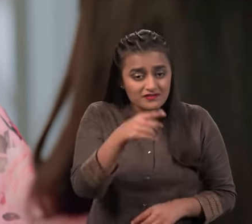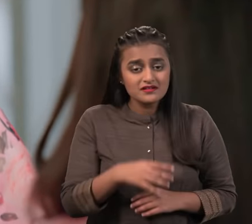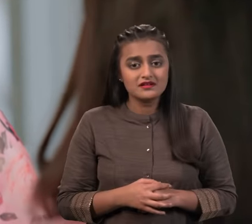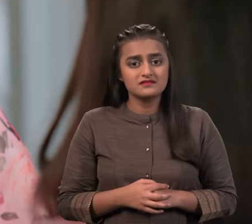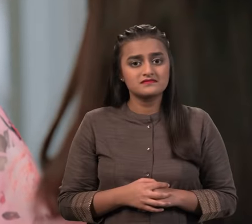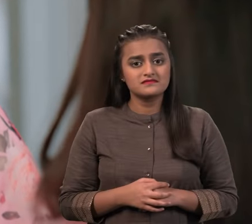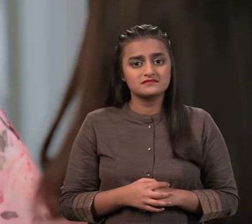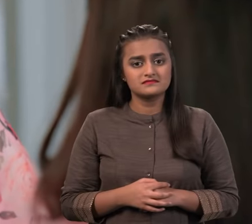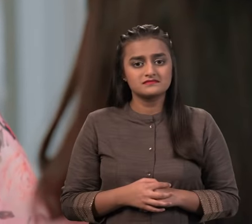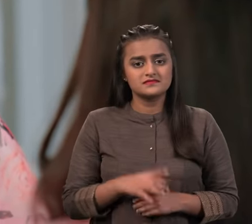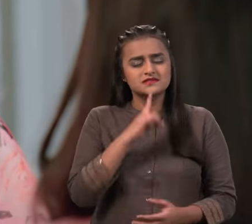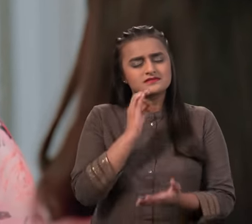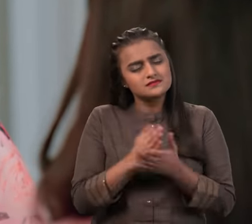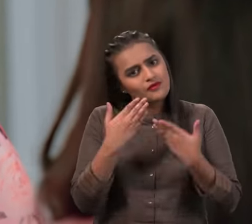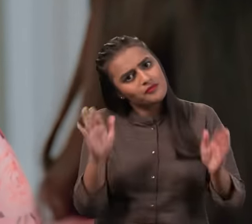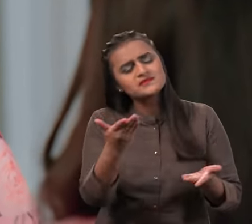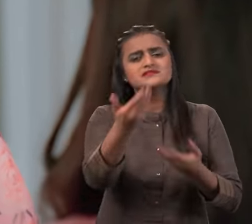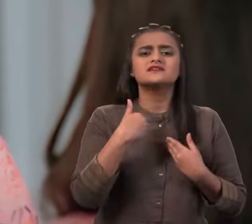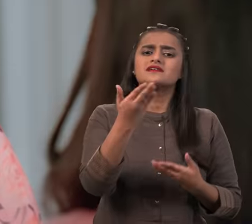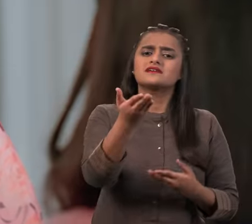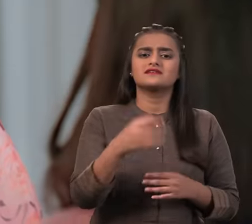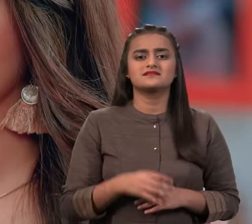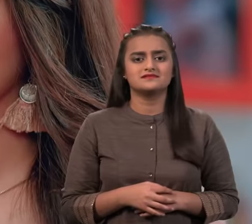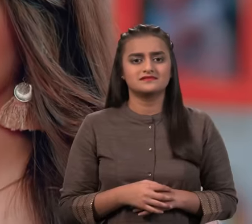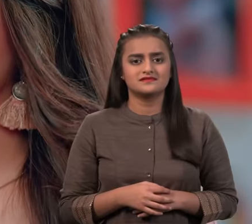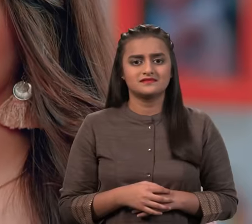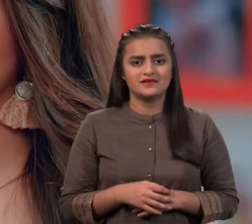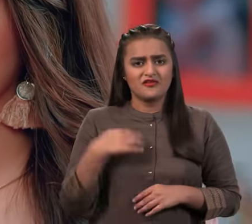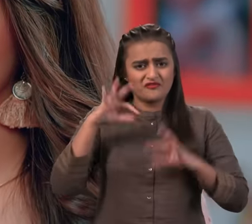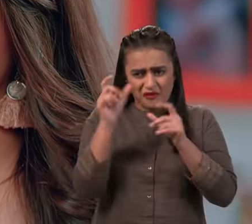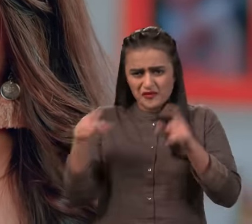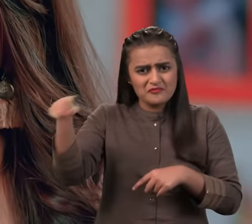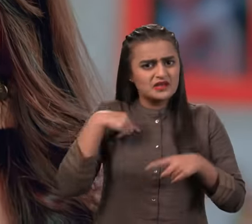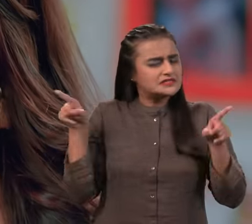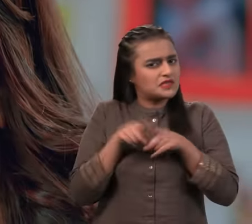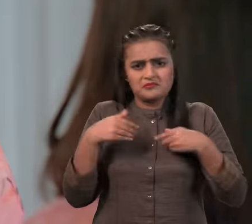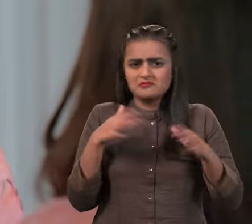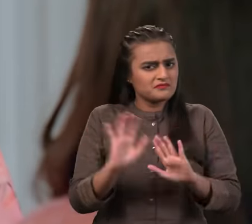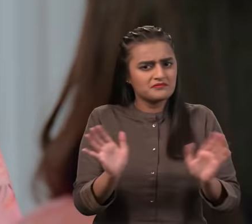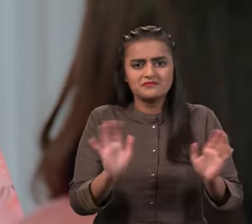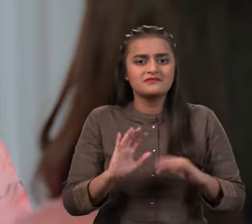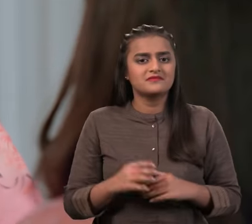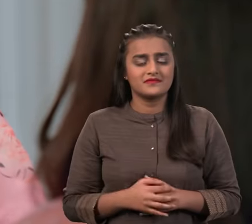कुछ भी है तो तू मुझे जरूर बता सकती है। मैं बाकी के घर वालों की तरह नहीं हूँ,